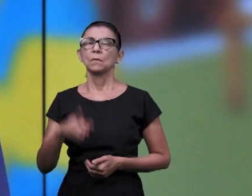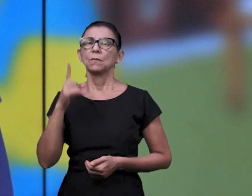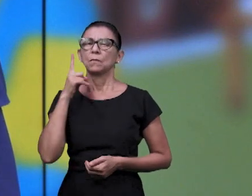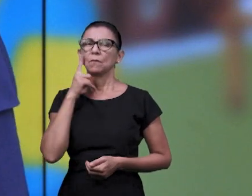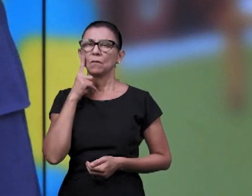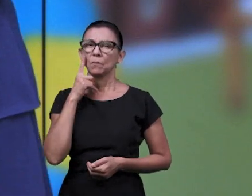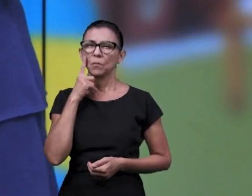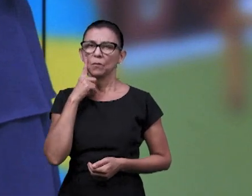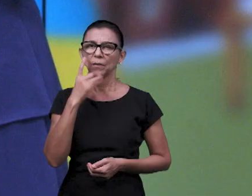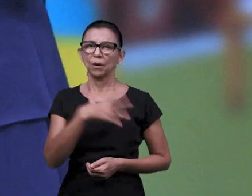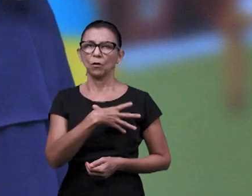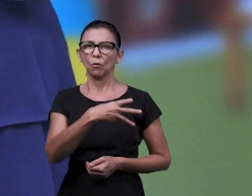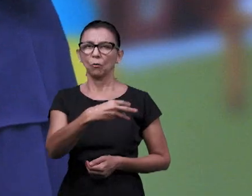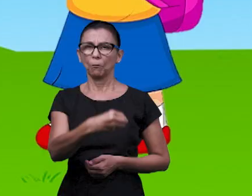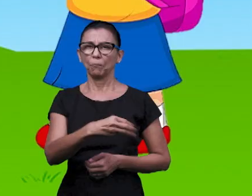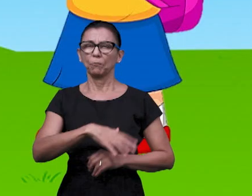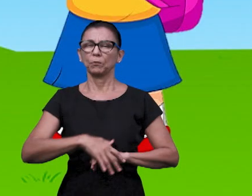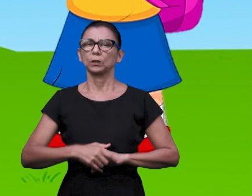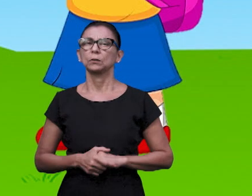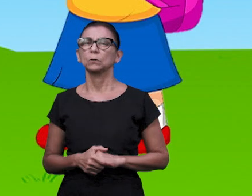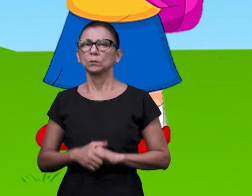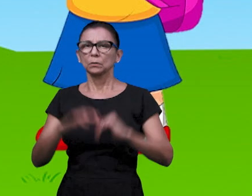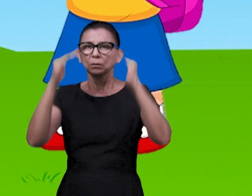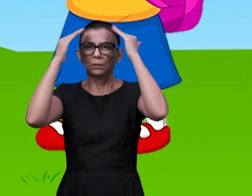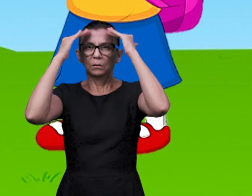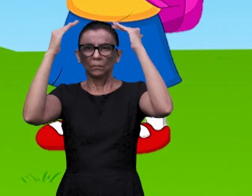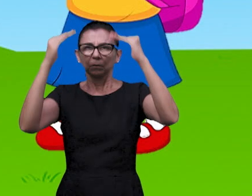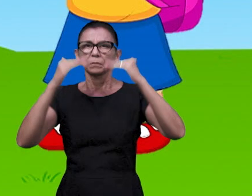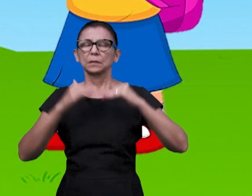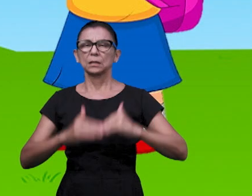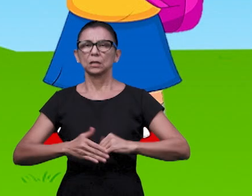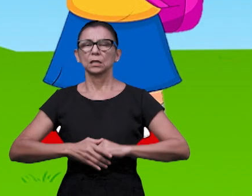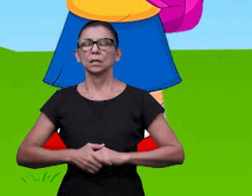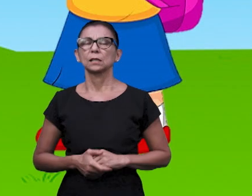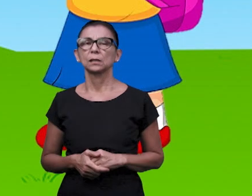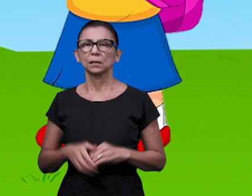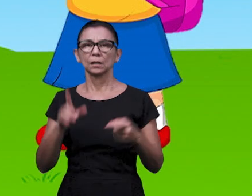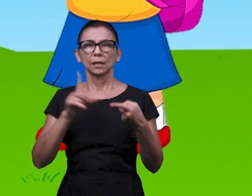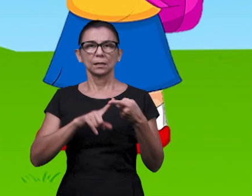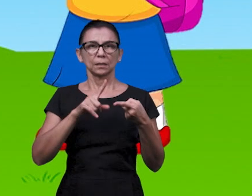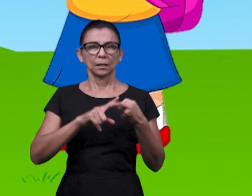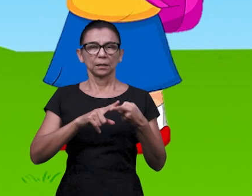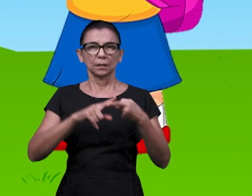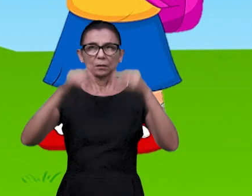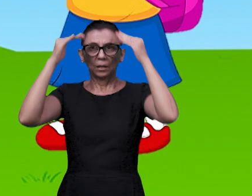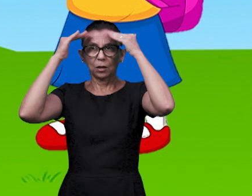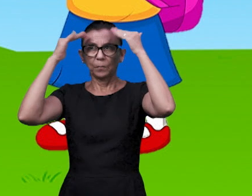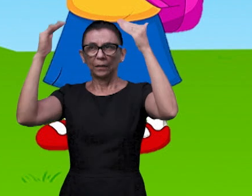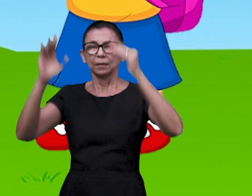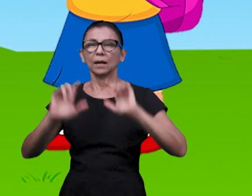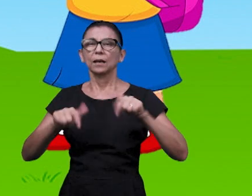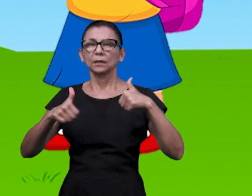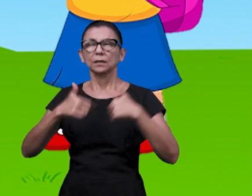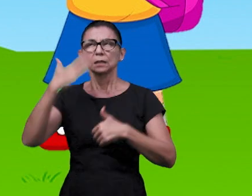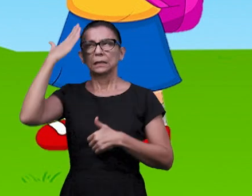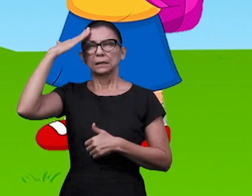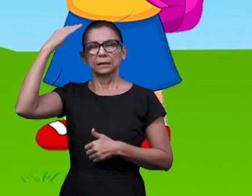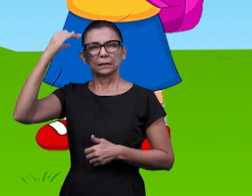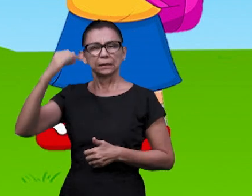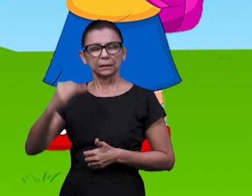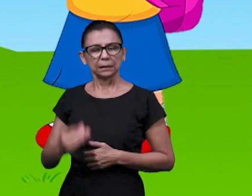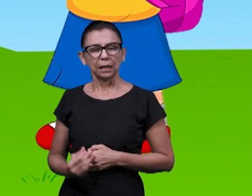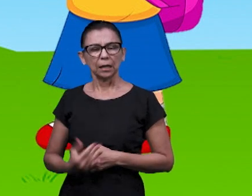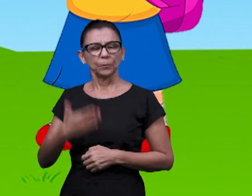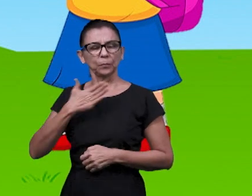comment agit celui qui est censé et insensé. Le sensé, il agit avec sagesse, avec prudence.